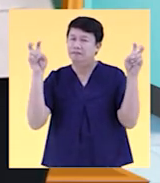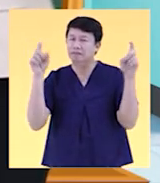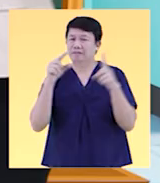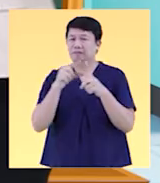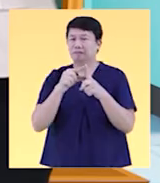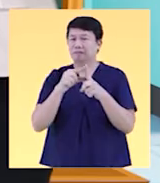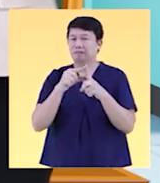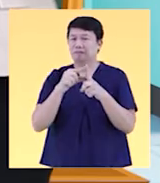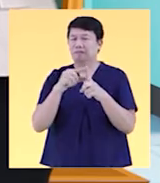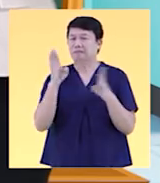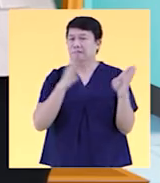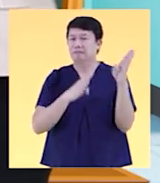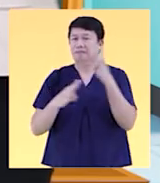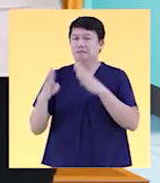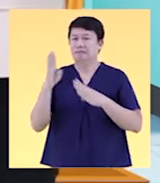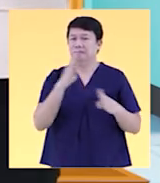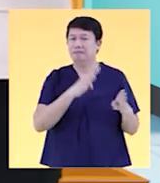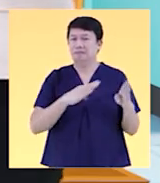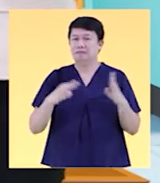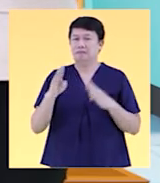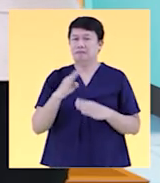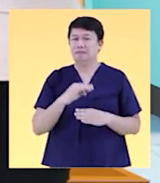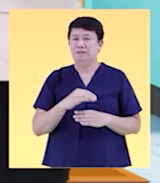sa word problem na ito ay